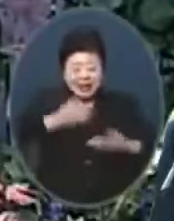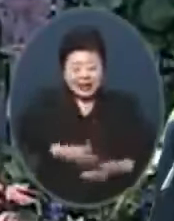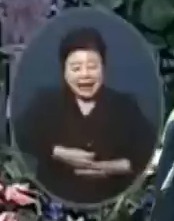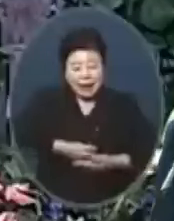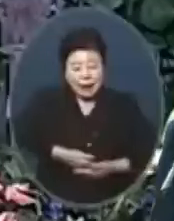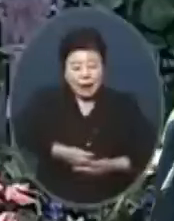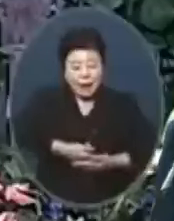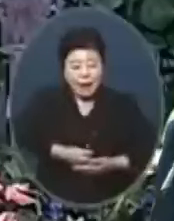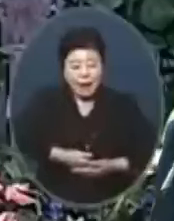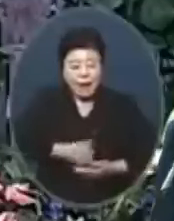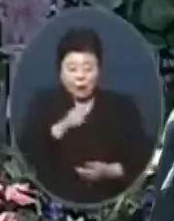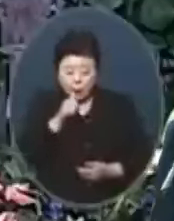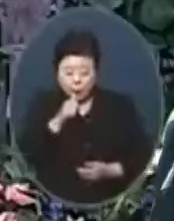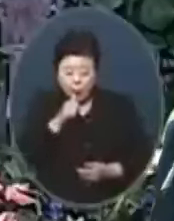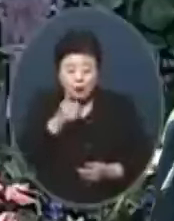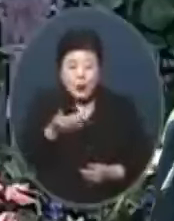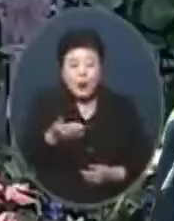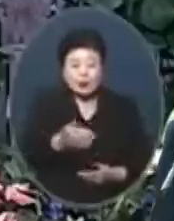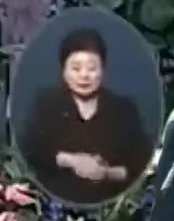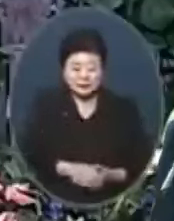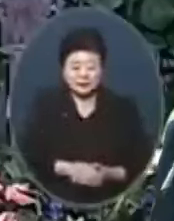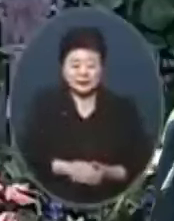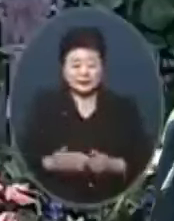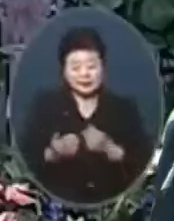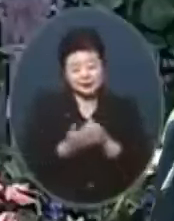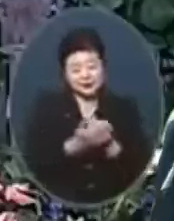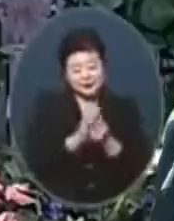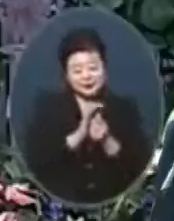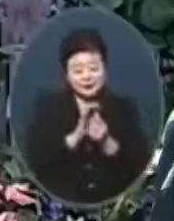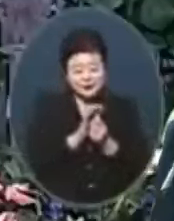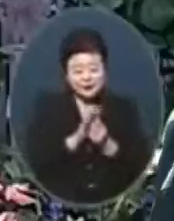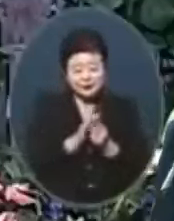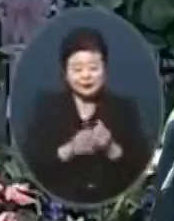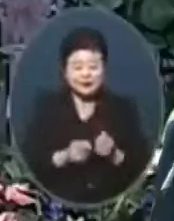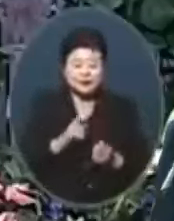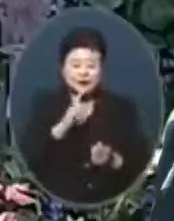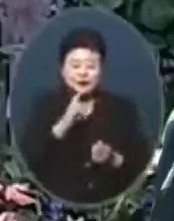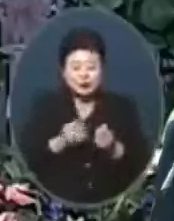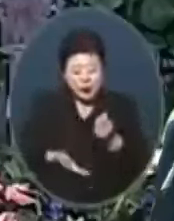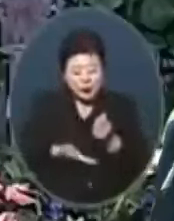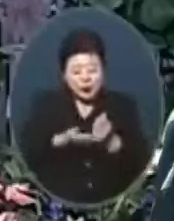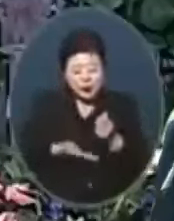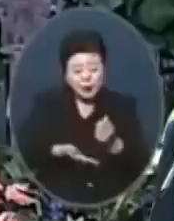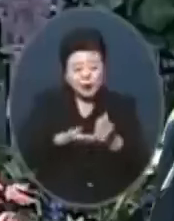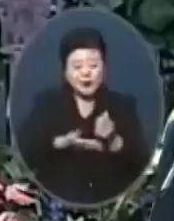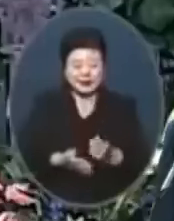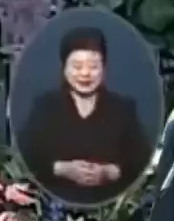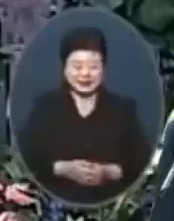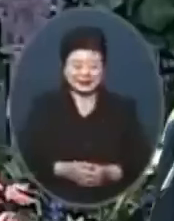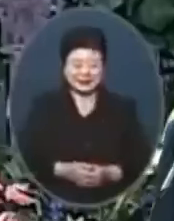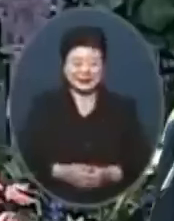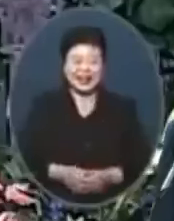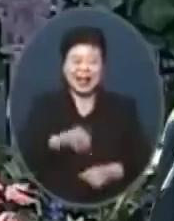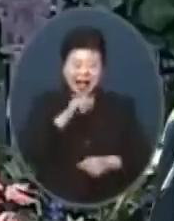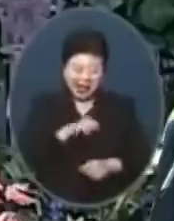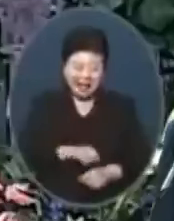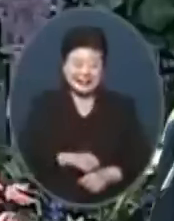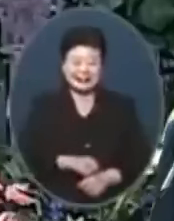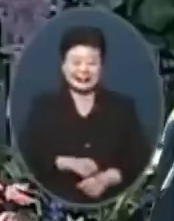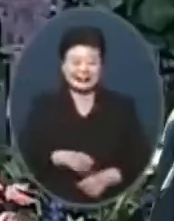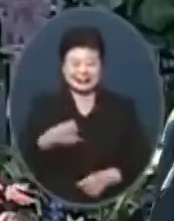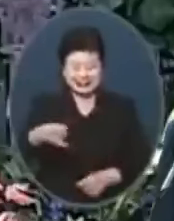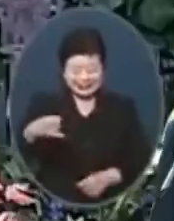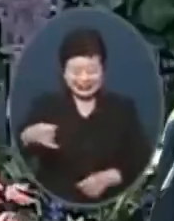껴안고 젖을 물리고 등을 쓰다듬어주고 엉덩이를 부드럽게 두드리며 아이고 내